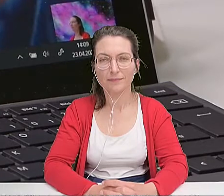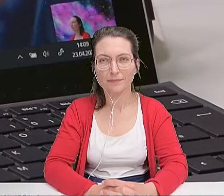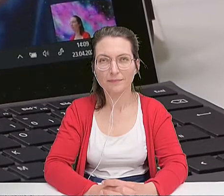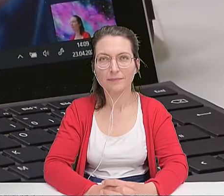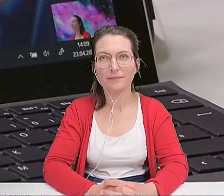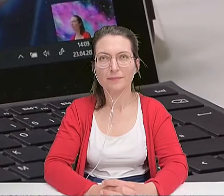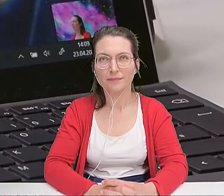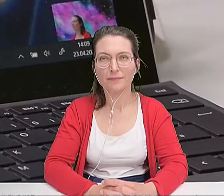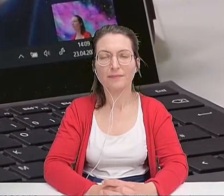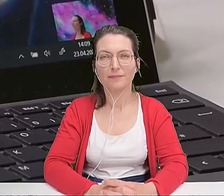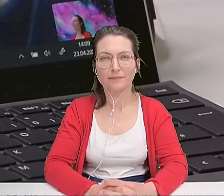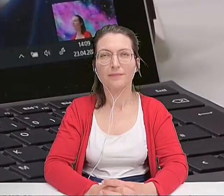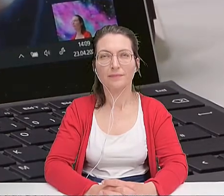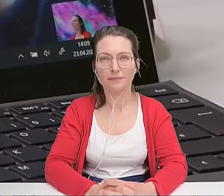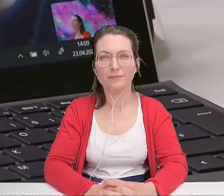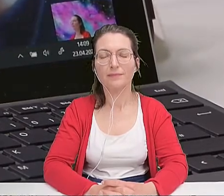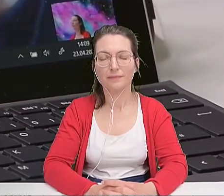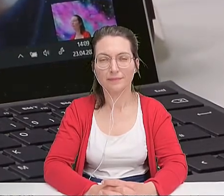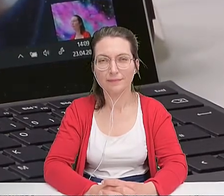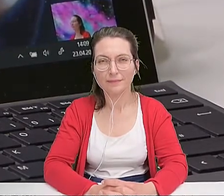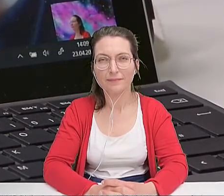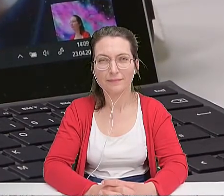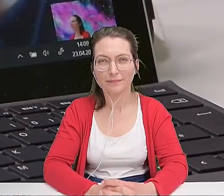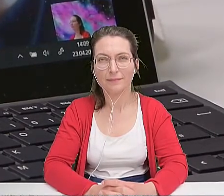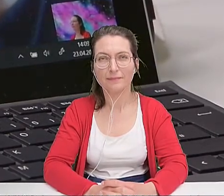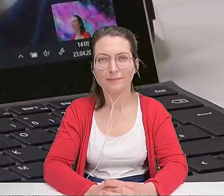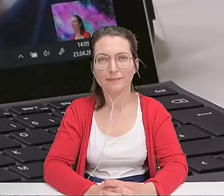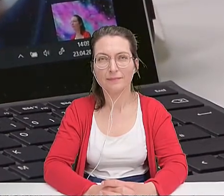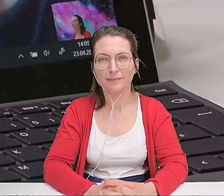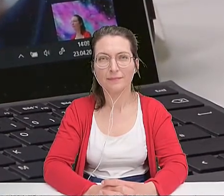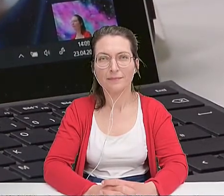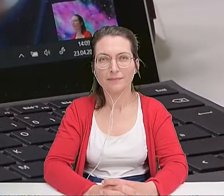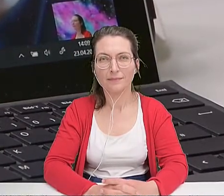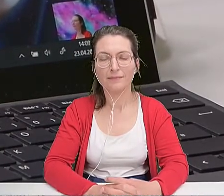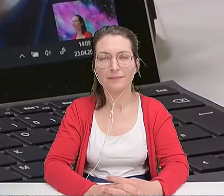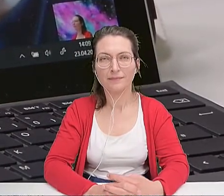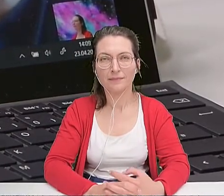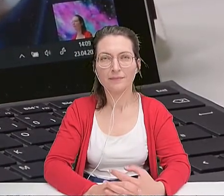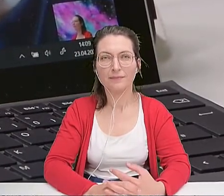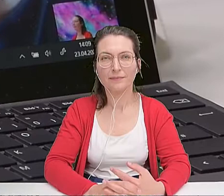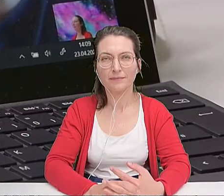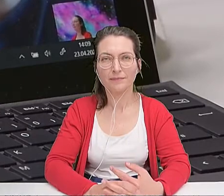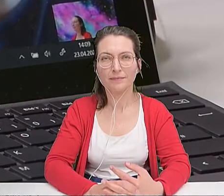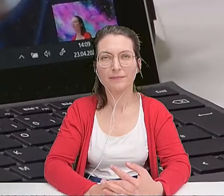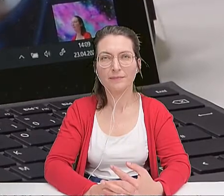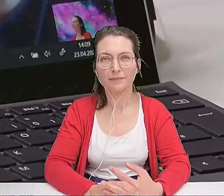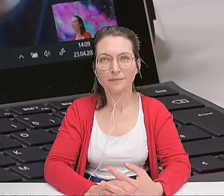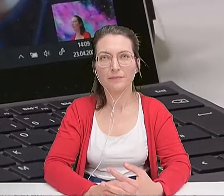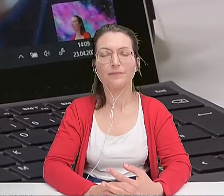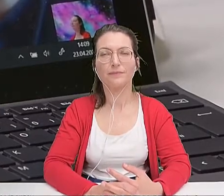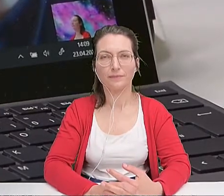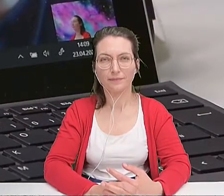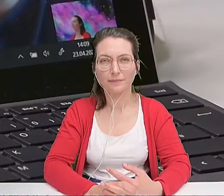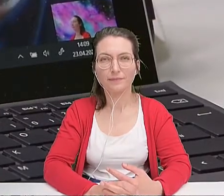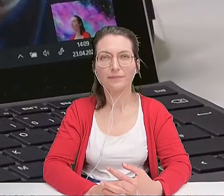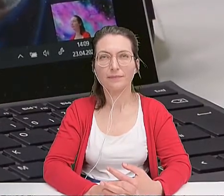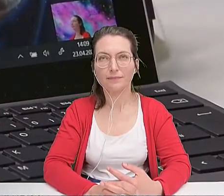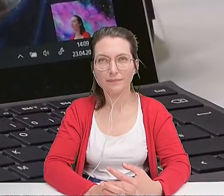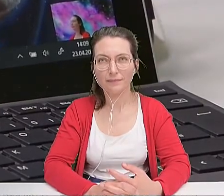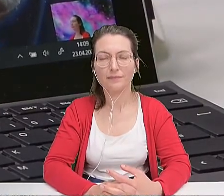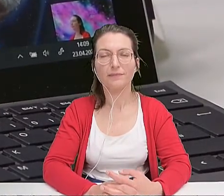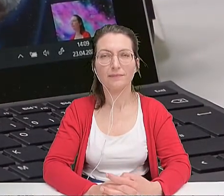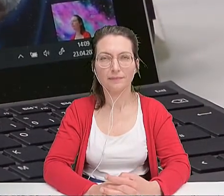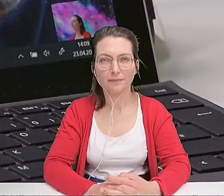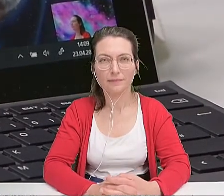gesagt, oh, Informatik macht irgendwie Spaß. Dann haben wir noch einen Wettbewerb angefangen, der das Programmieren einführt. Und das ist der